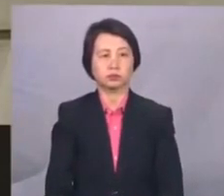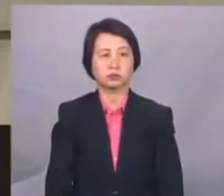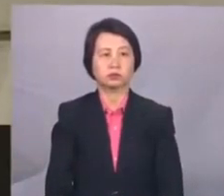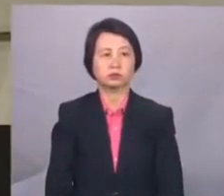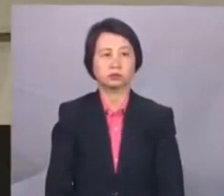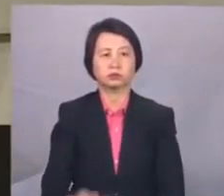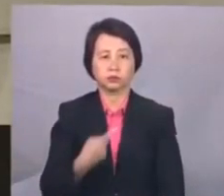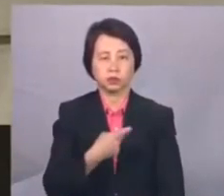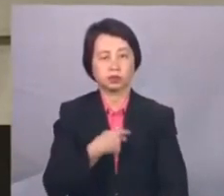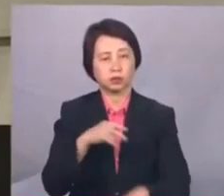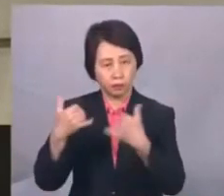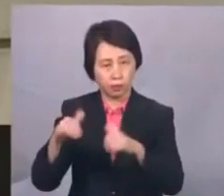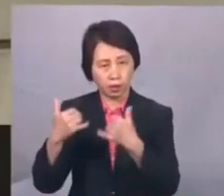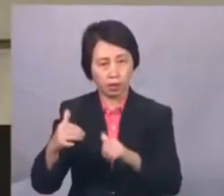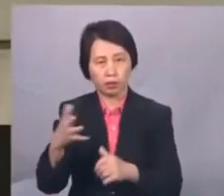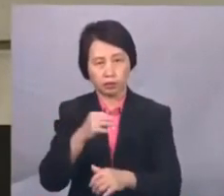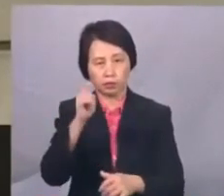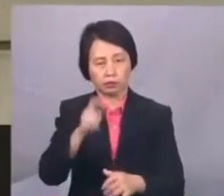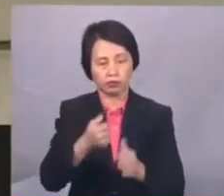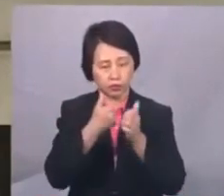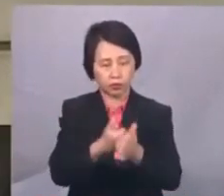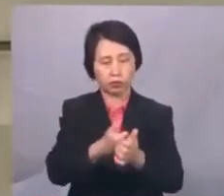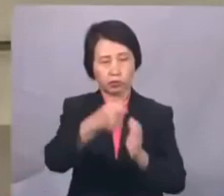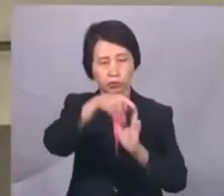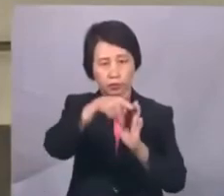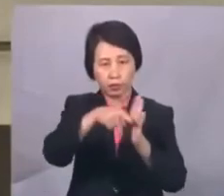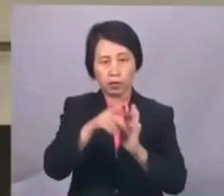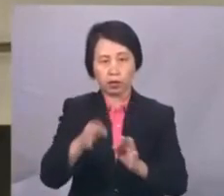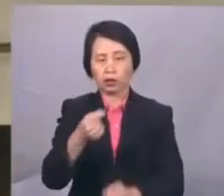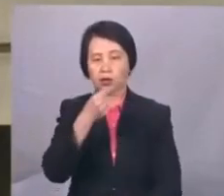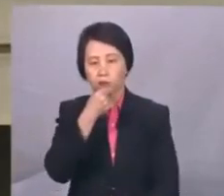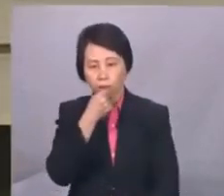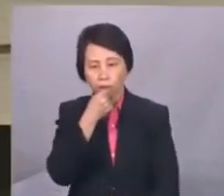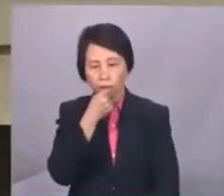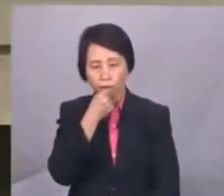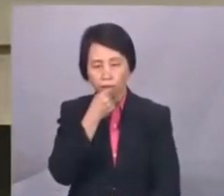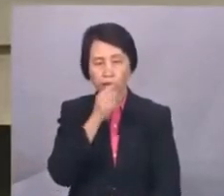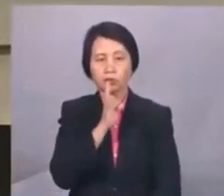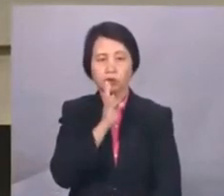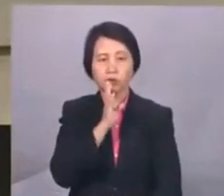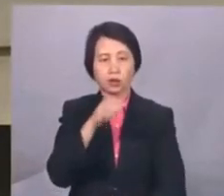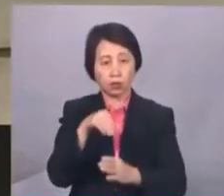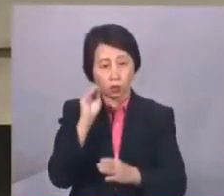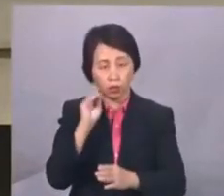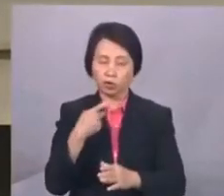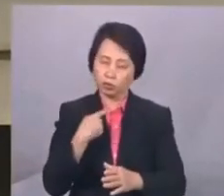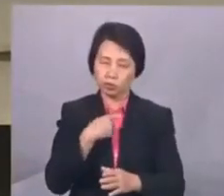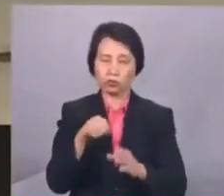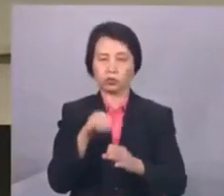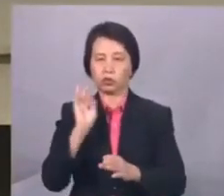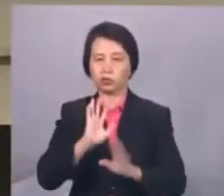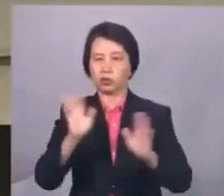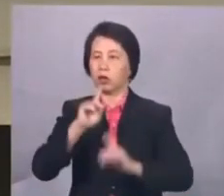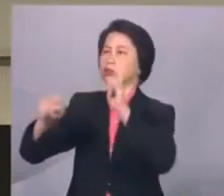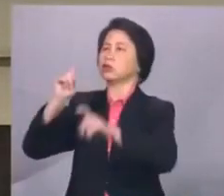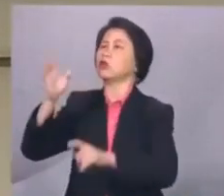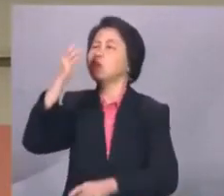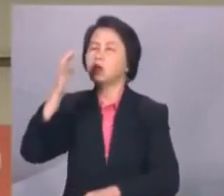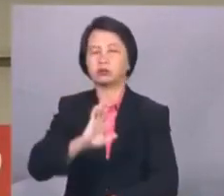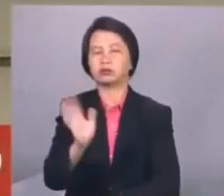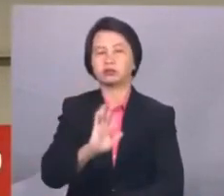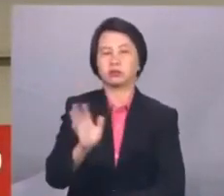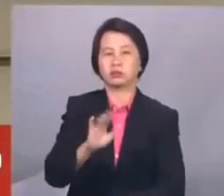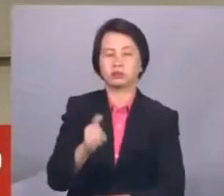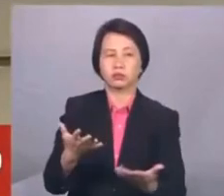Hai jadi kamera begitu ikut Peraturan kalau Revi bagikan kuning ketua Bachsin Innovation as tetap